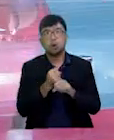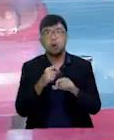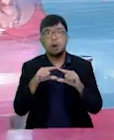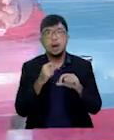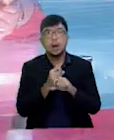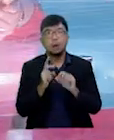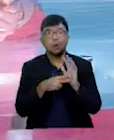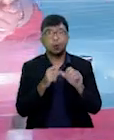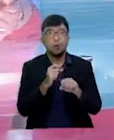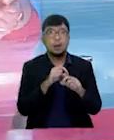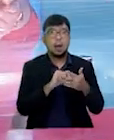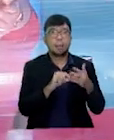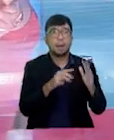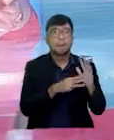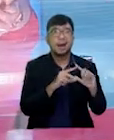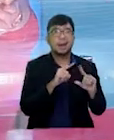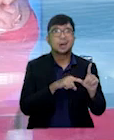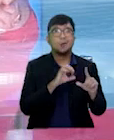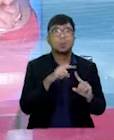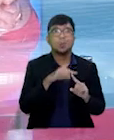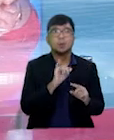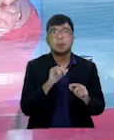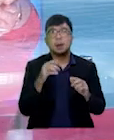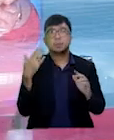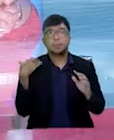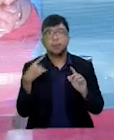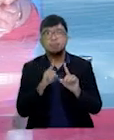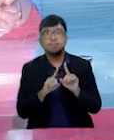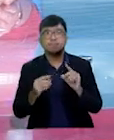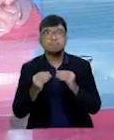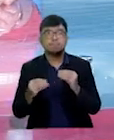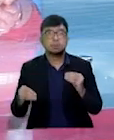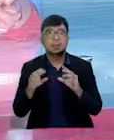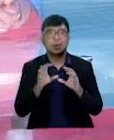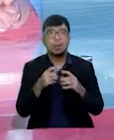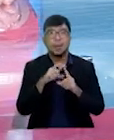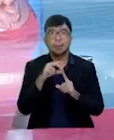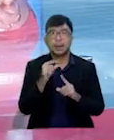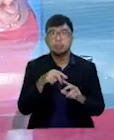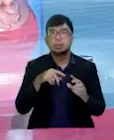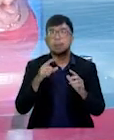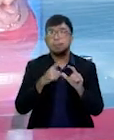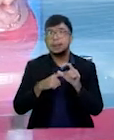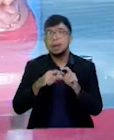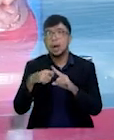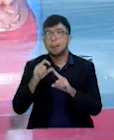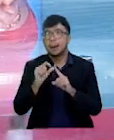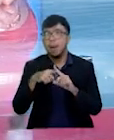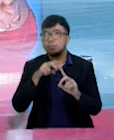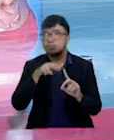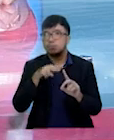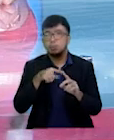Tulungagung waryoto Birowo dan sejumlah pejabat serta anggota DPRD diperiksa penyidik KPK periksa Andi juga terkait kasus dugaan suap